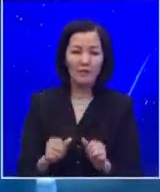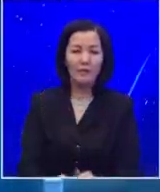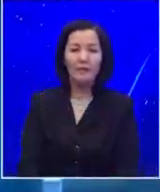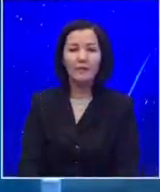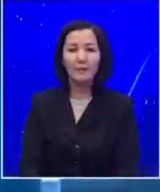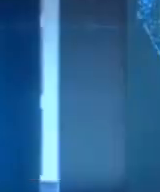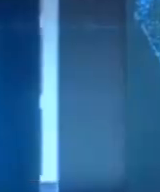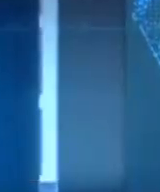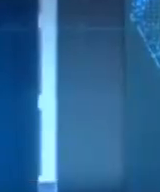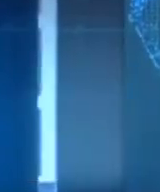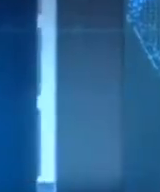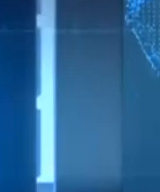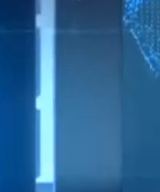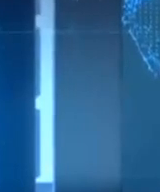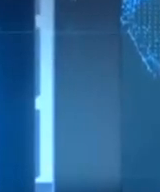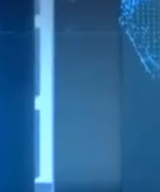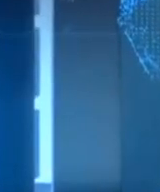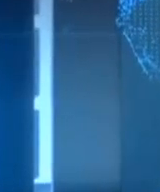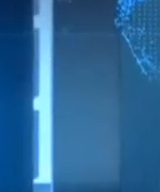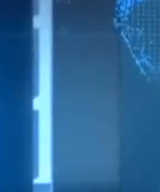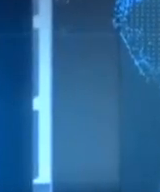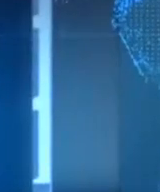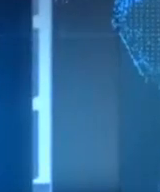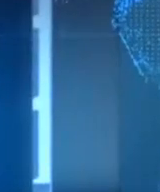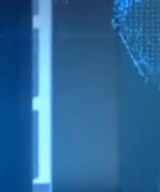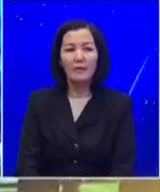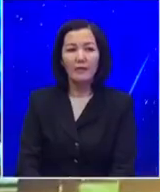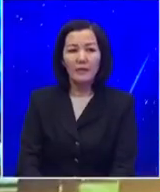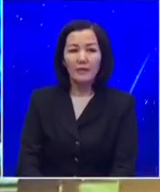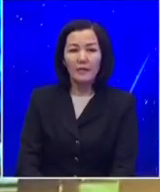Дамир Анитов, Айдос Калиев, телеканал ЖИЦУ.